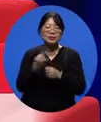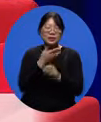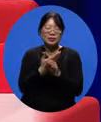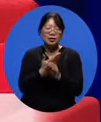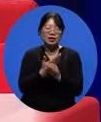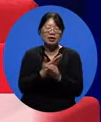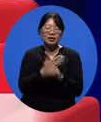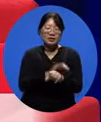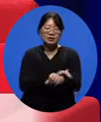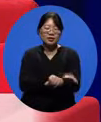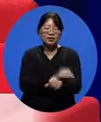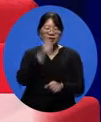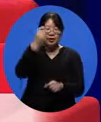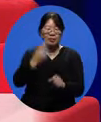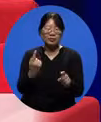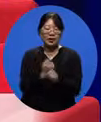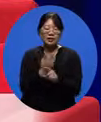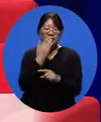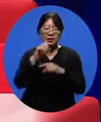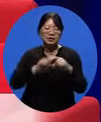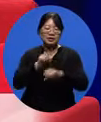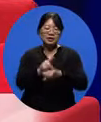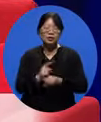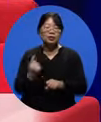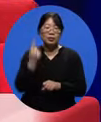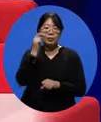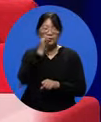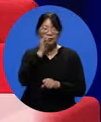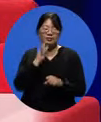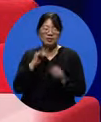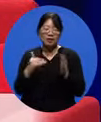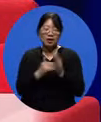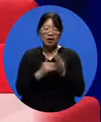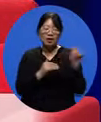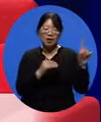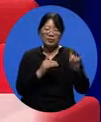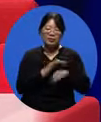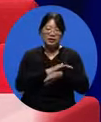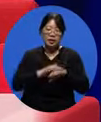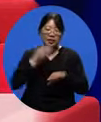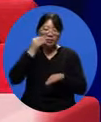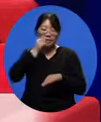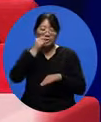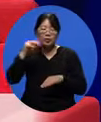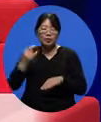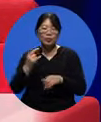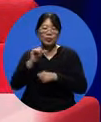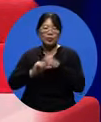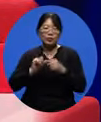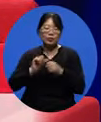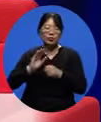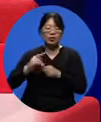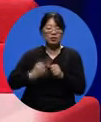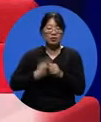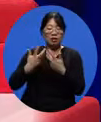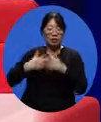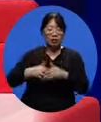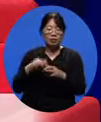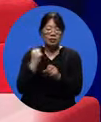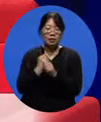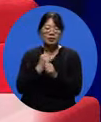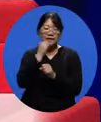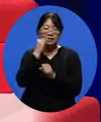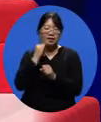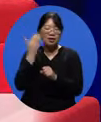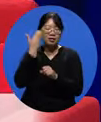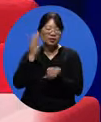직업을 여러번 바꿀 가능성이 높아 졌다는 겁니다 지금 아무리 내가 잘나가면 일을 해도 그 5년 뒤에 자동화 될 수도 있는 거죠 인공지능에